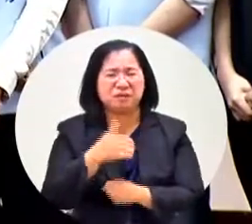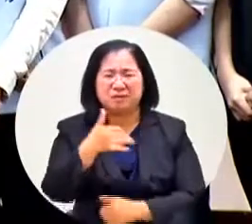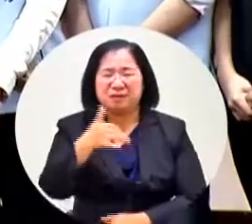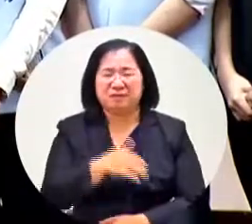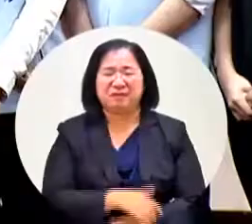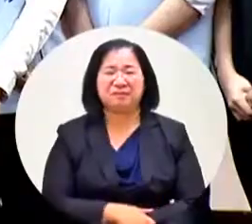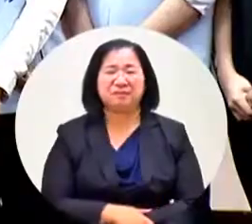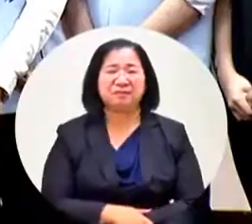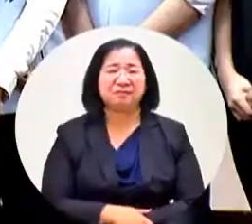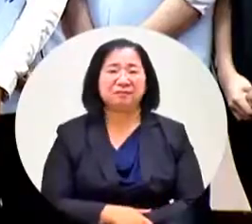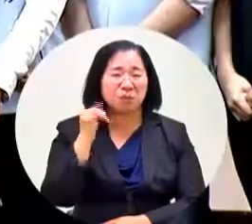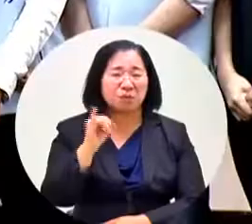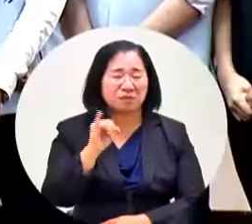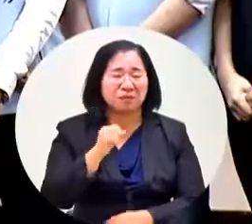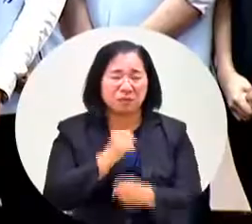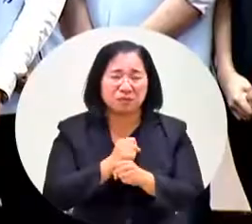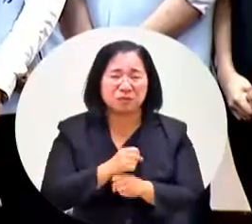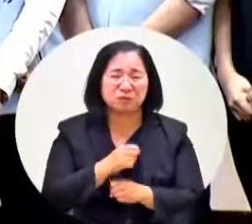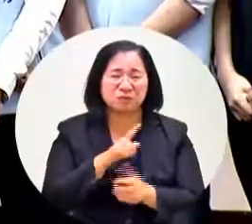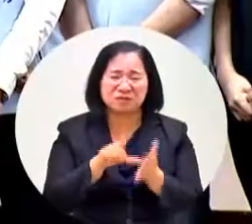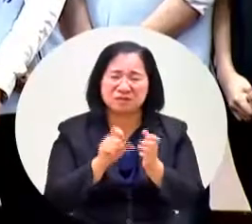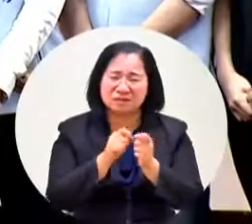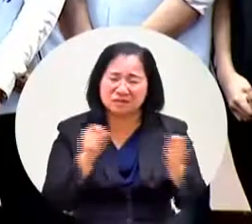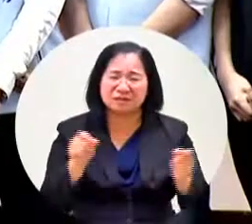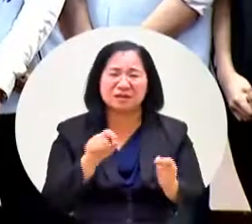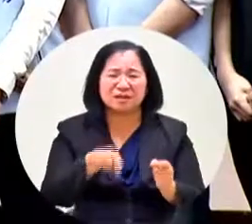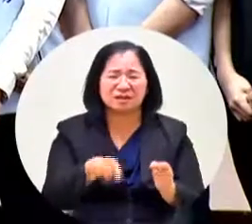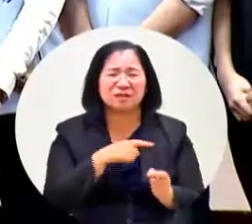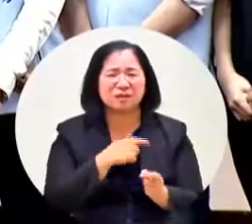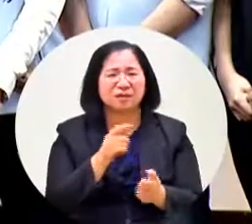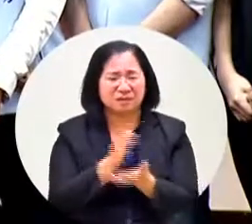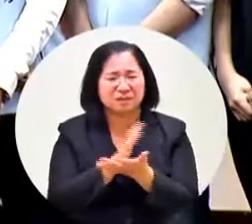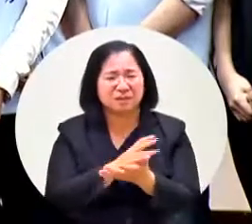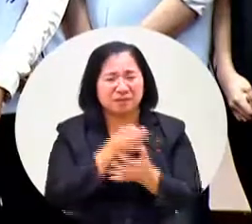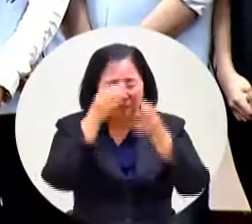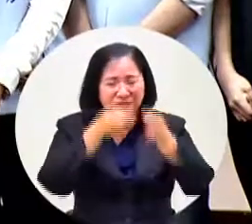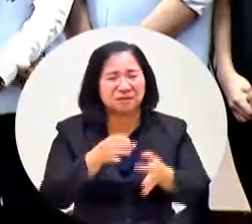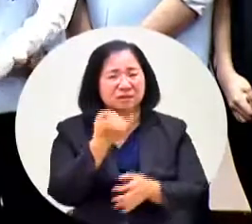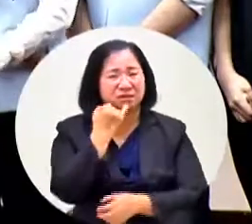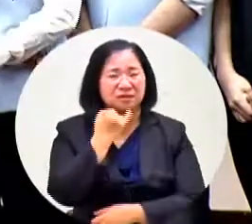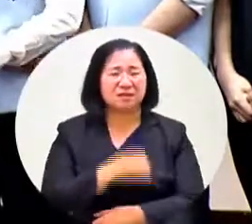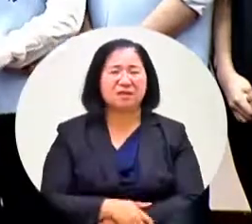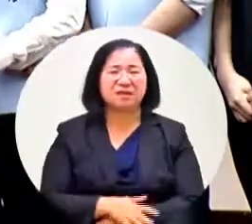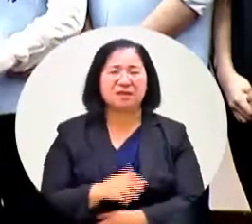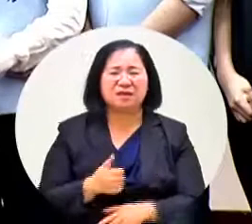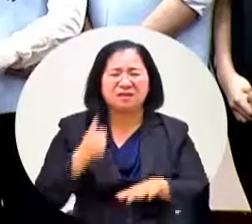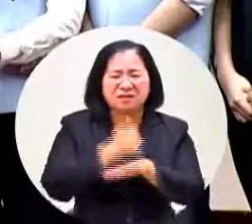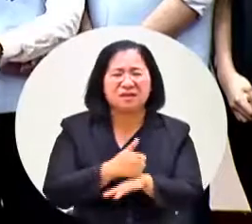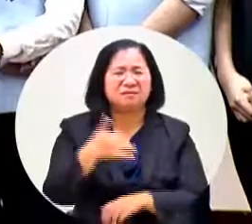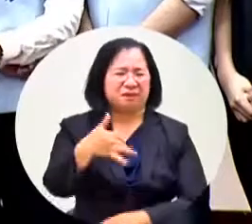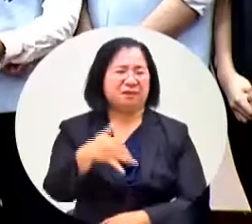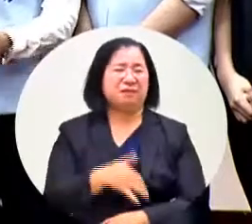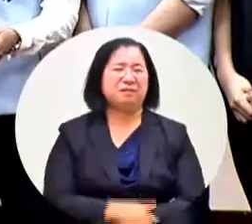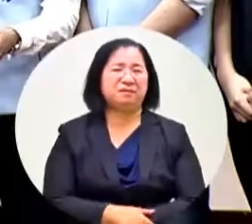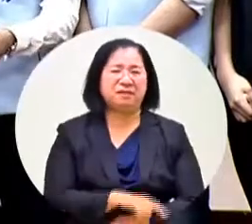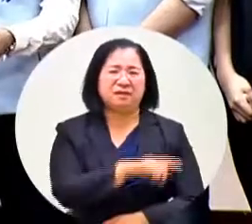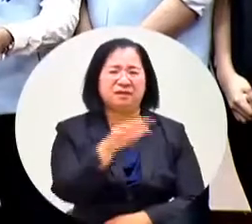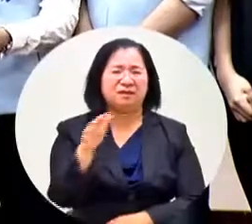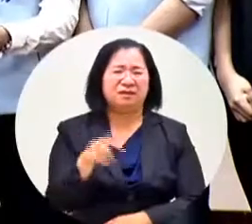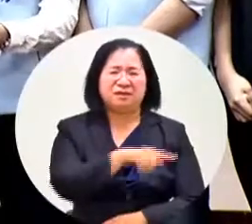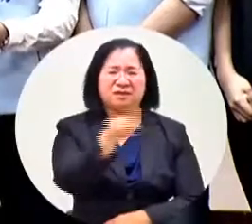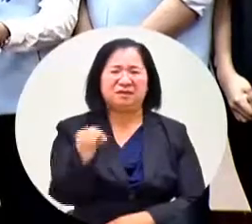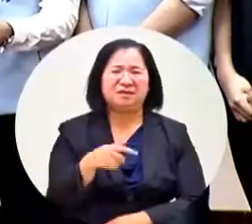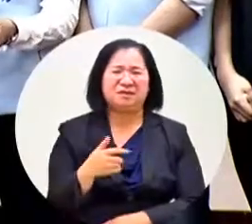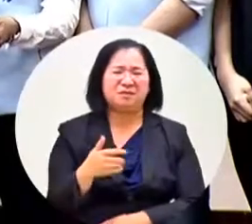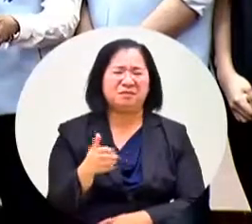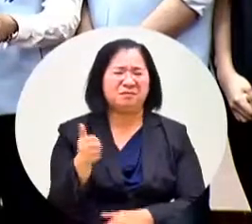他了，然后又把他批得一文不值，又把他污蔑成如此，你都还没有让这些人好好的表现，也没有让他